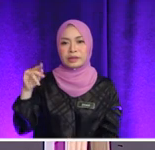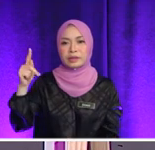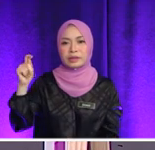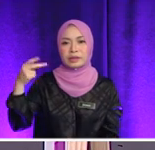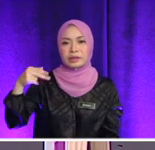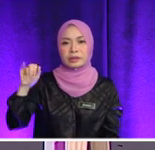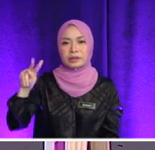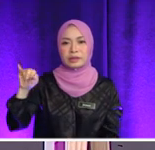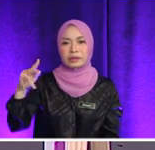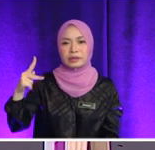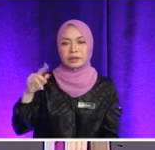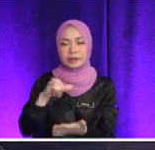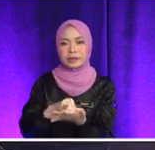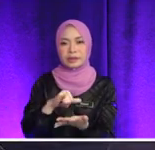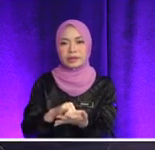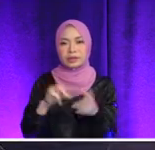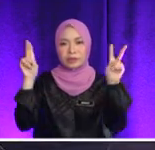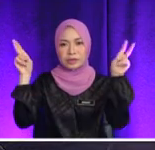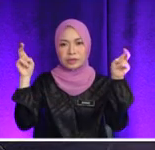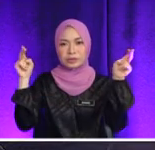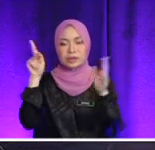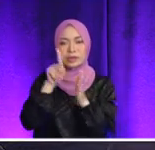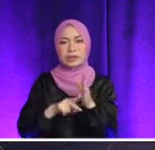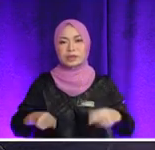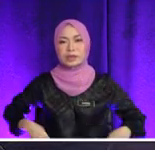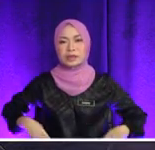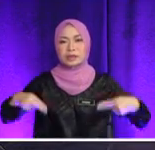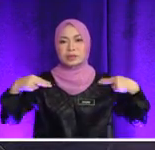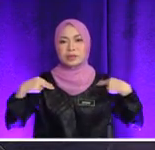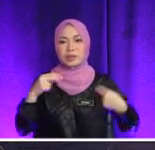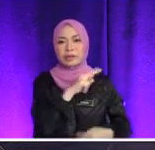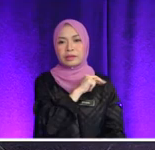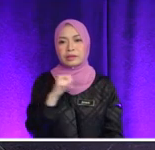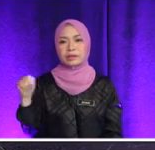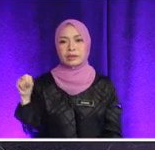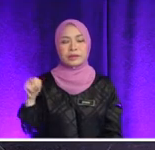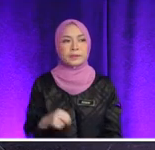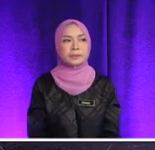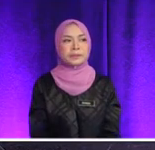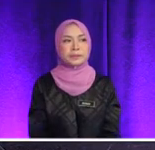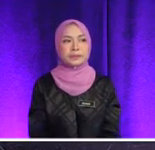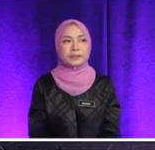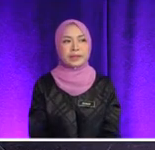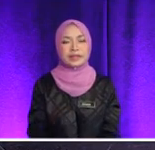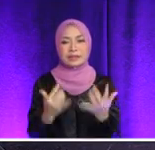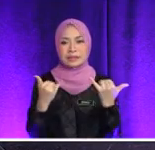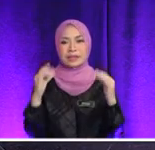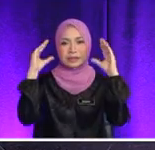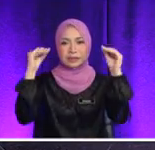sesuatu yang dekat dengan diri kamu oke kehidupan Oke boleh boleh masukkin